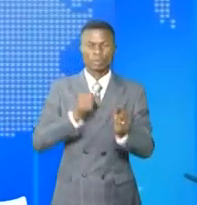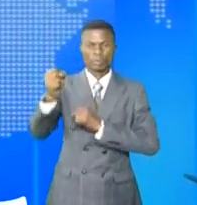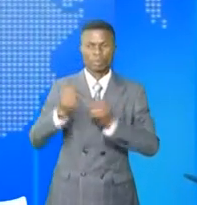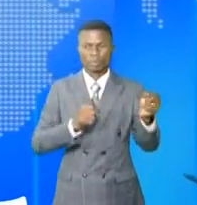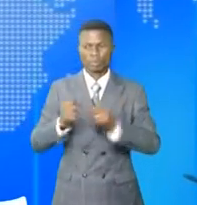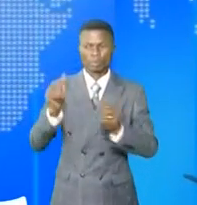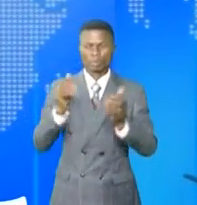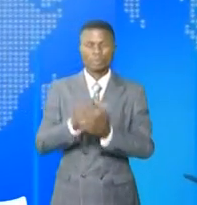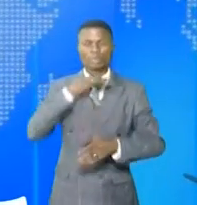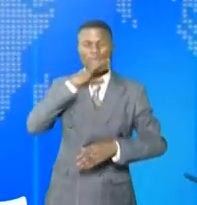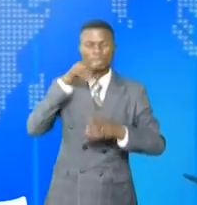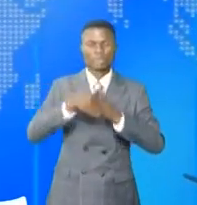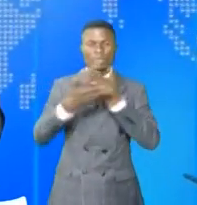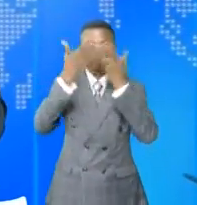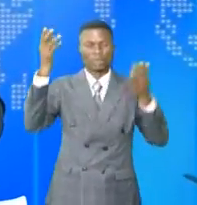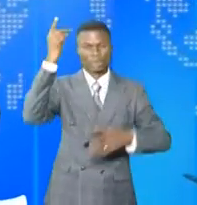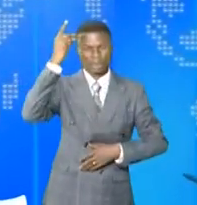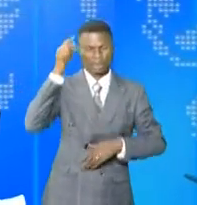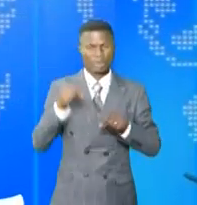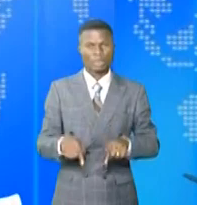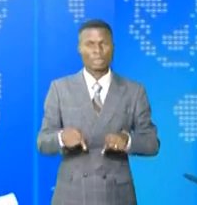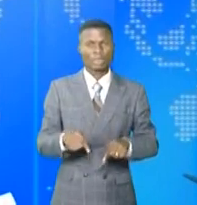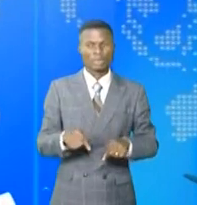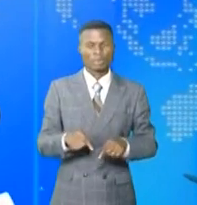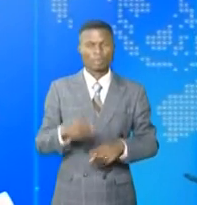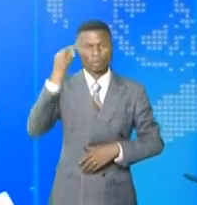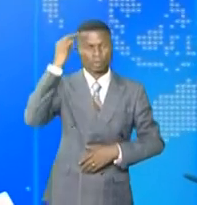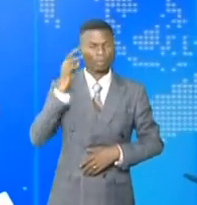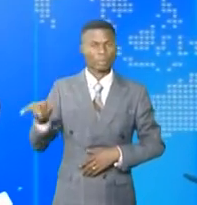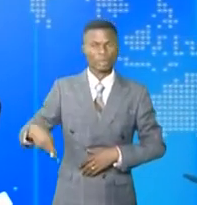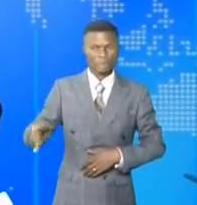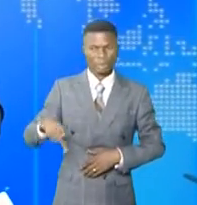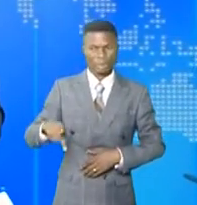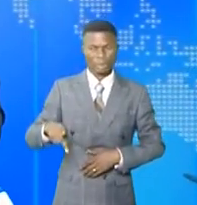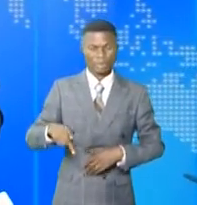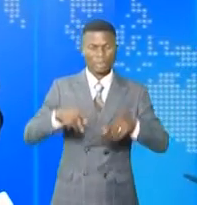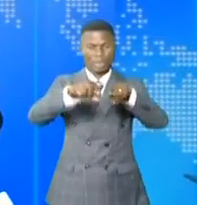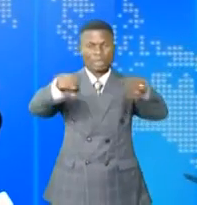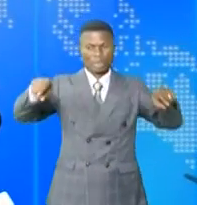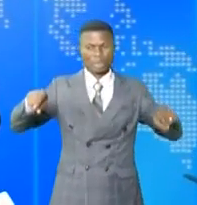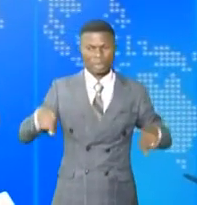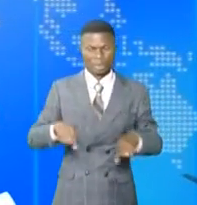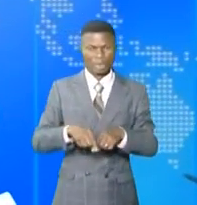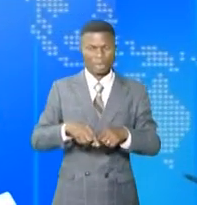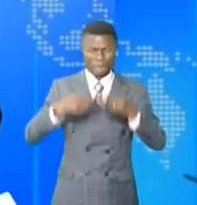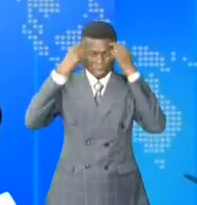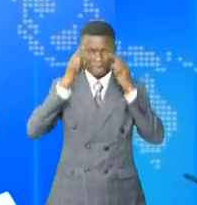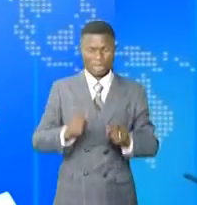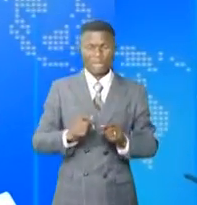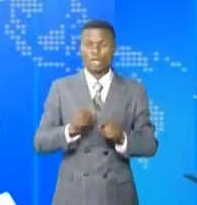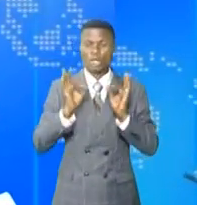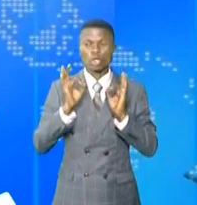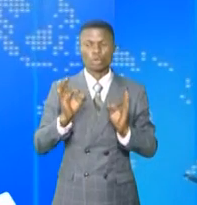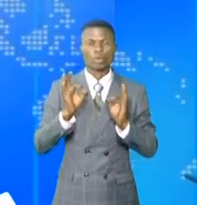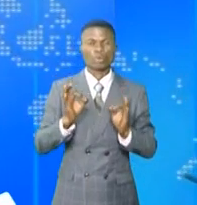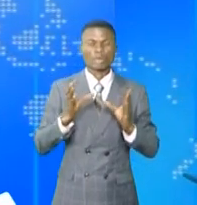contre l'insalubrité dans la ville de Kinshasa, le ministre provincial de l'Environnement a pris de nouvelles dispositions